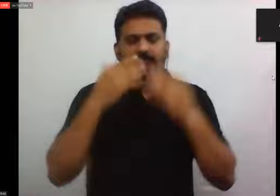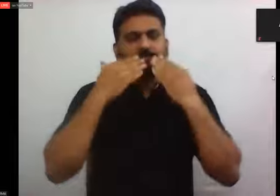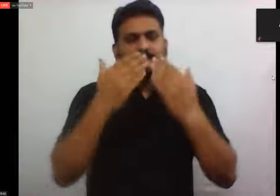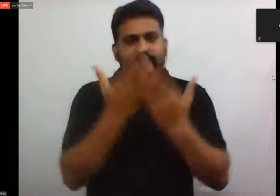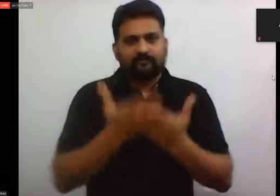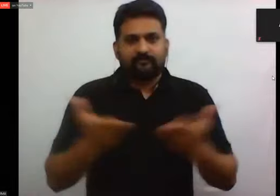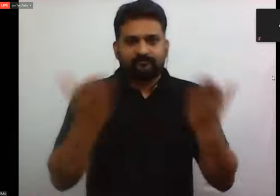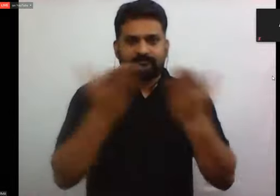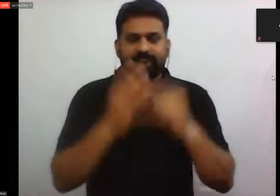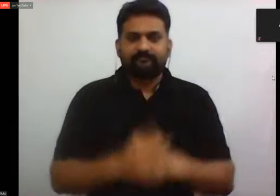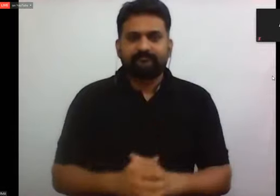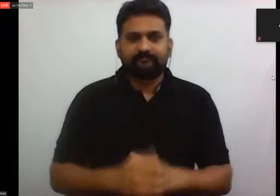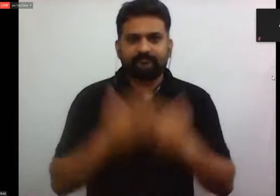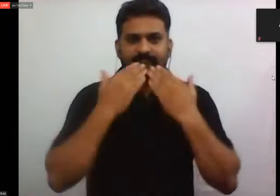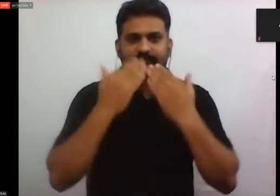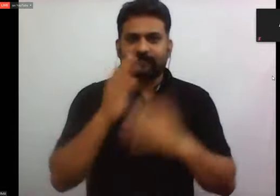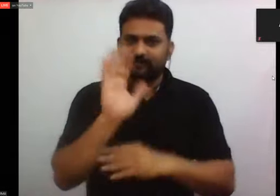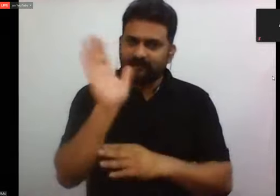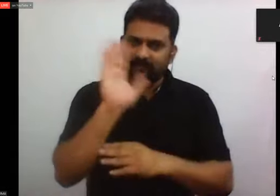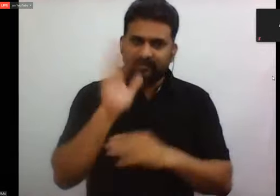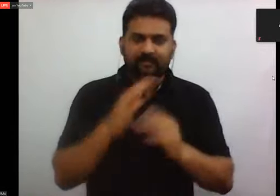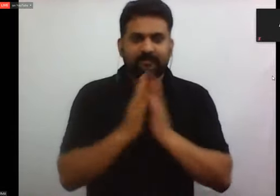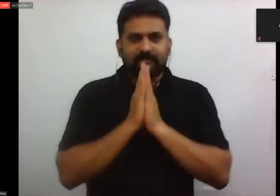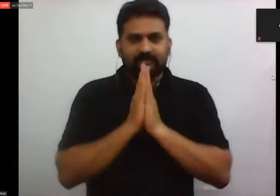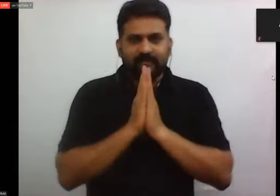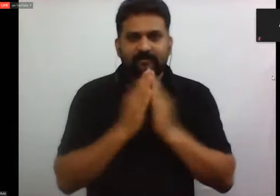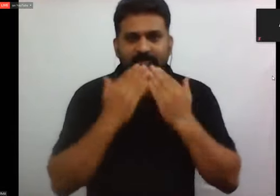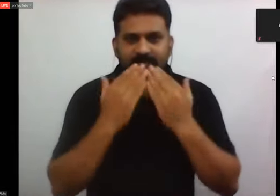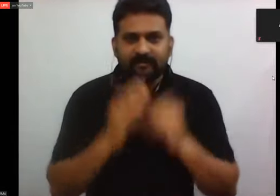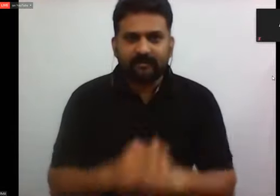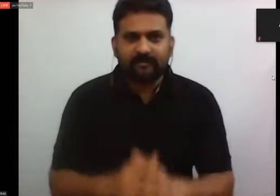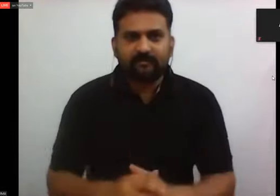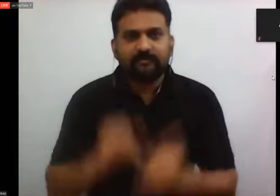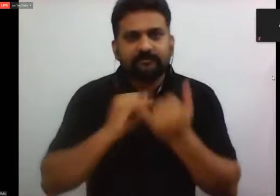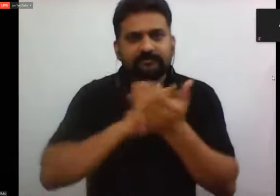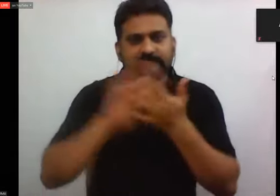everyone. Thank you. Bye. Thank you very much, Sheila, Pratha, especially.